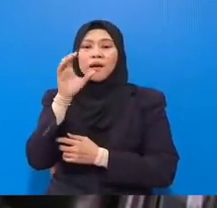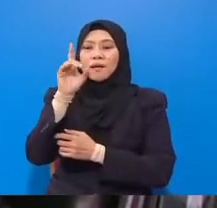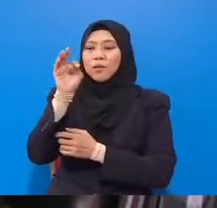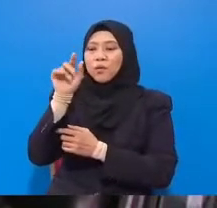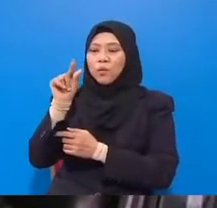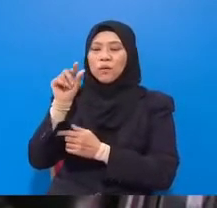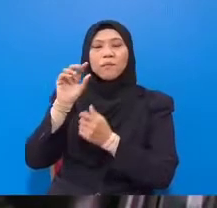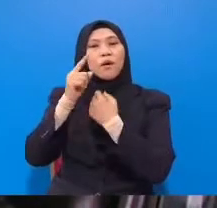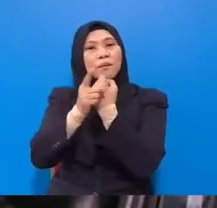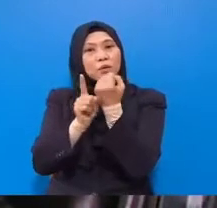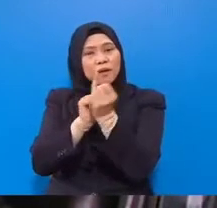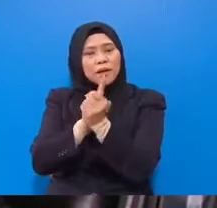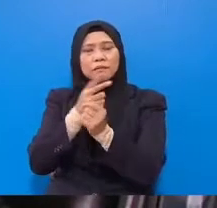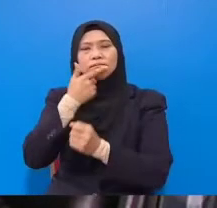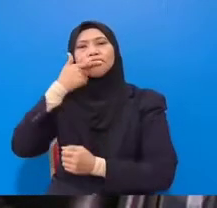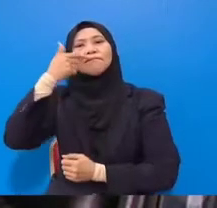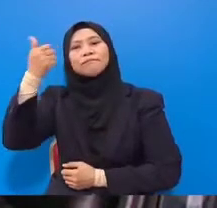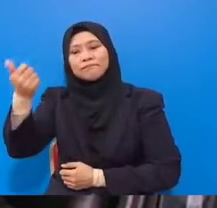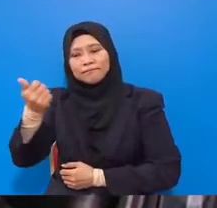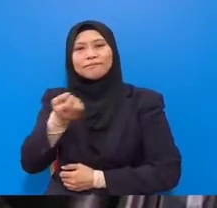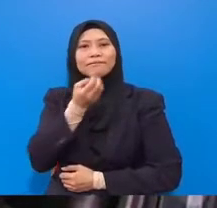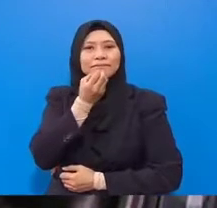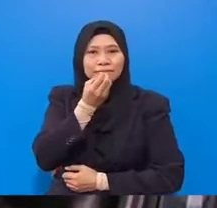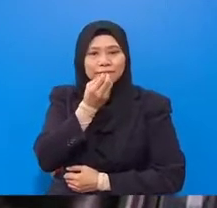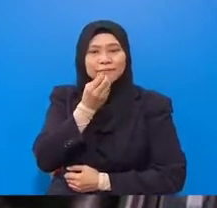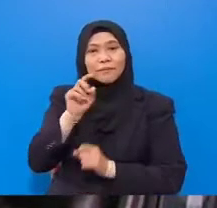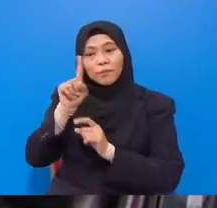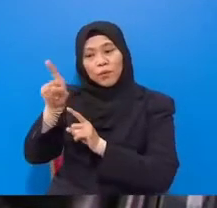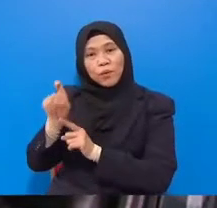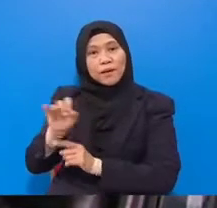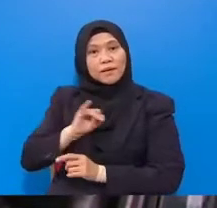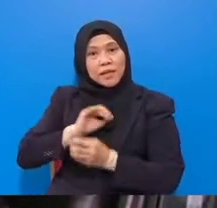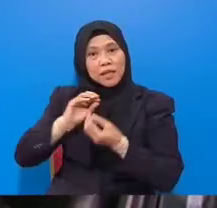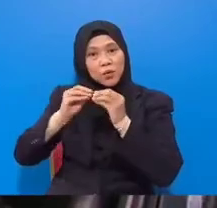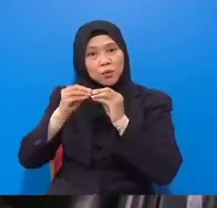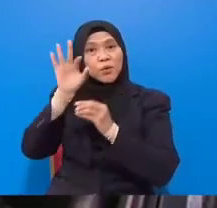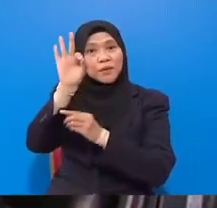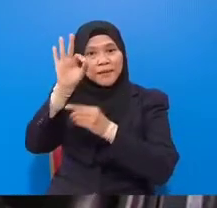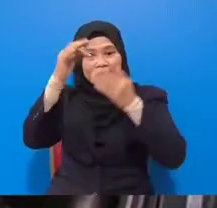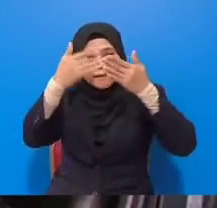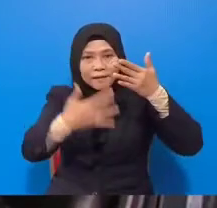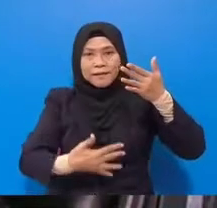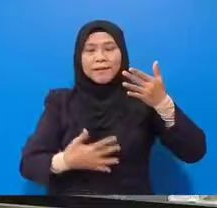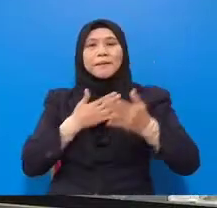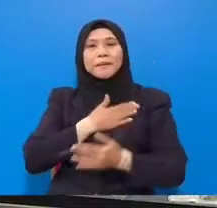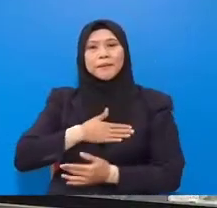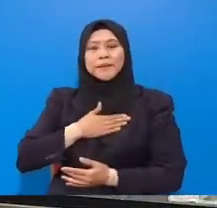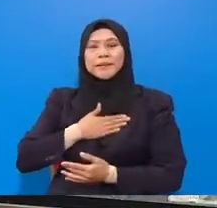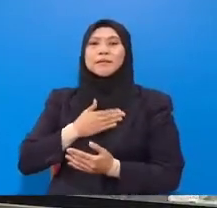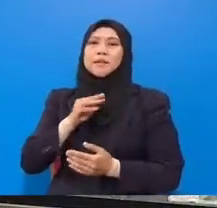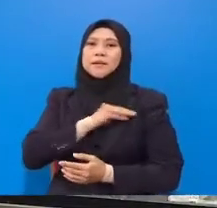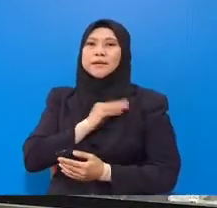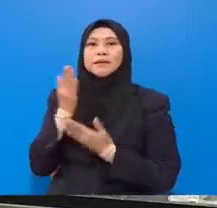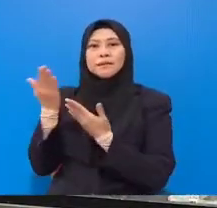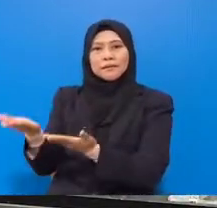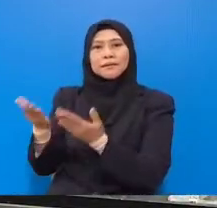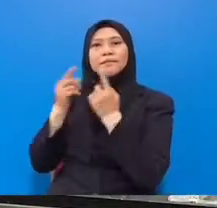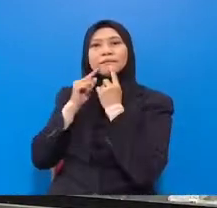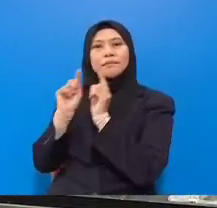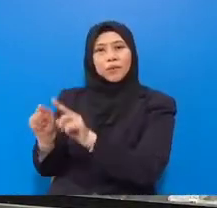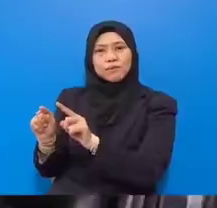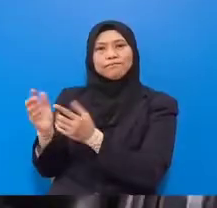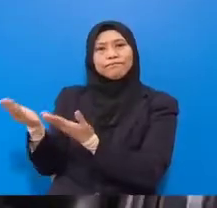rambutan enaknya rasa Sedap dimakan soalan saya nomor 9 mohon menteri Kemukakan jawaban atau dia